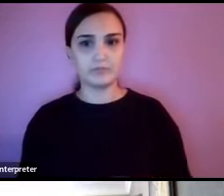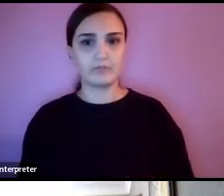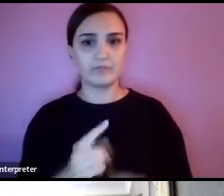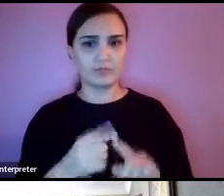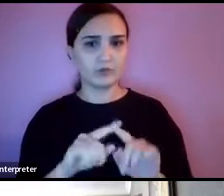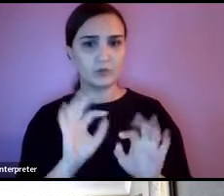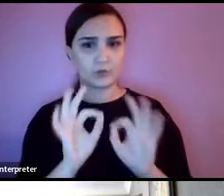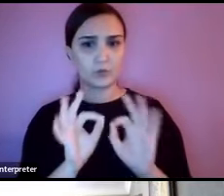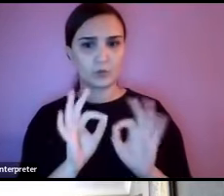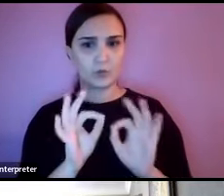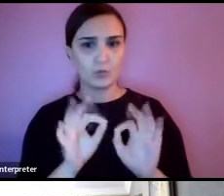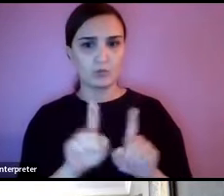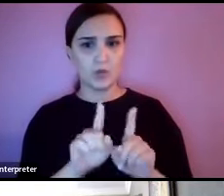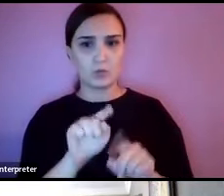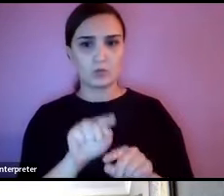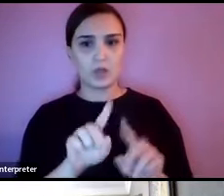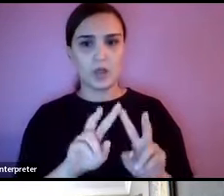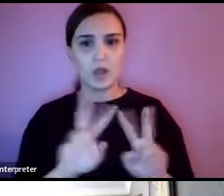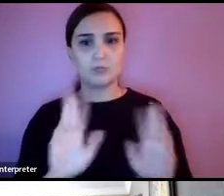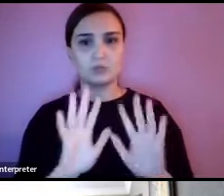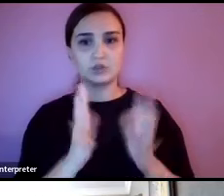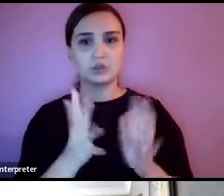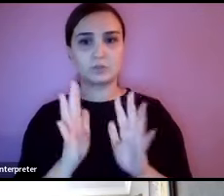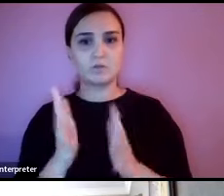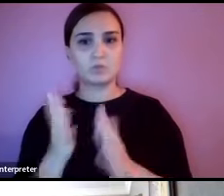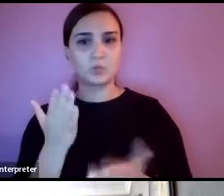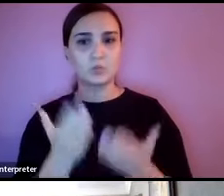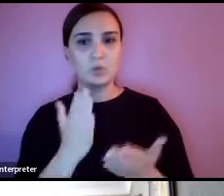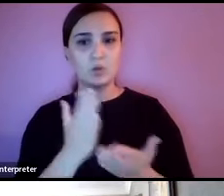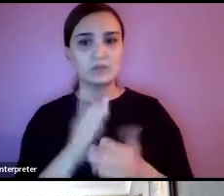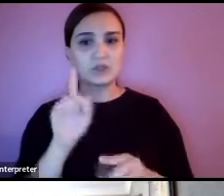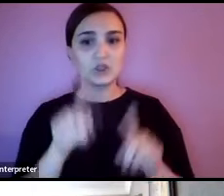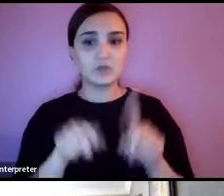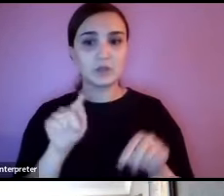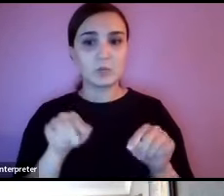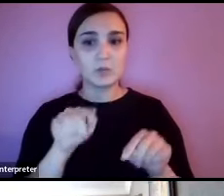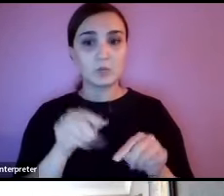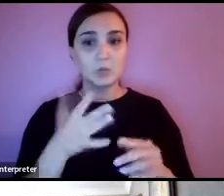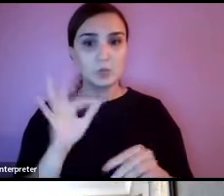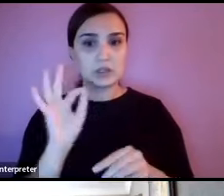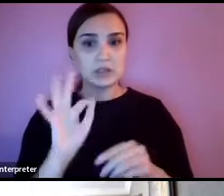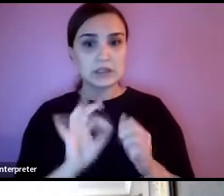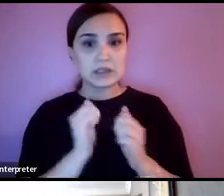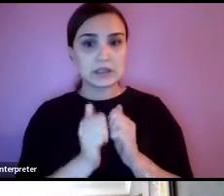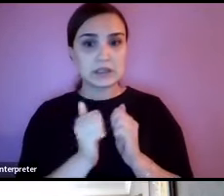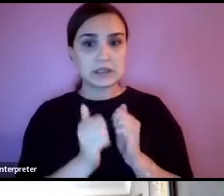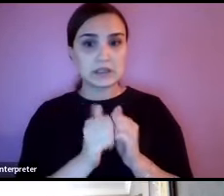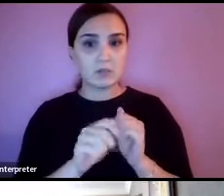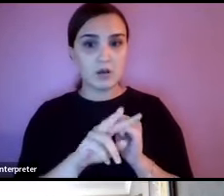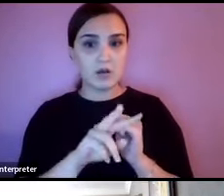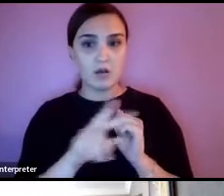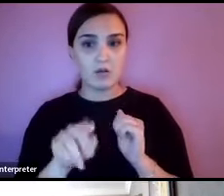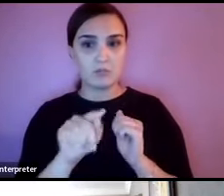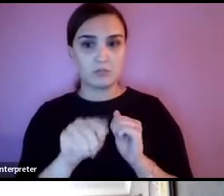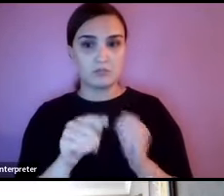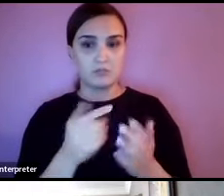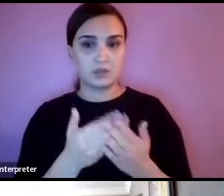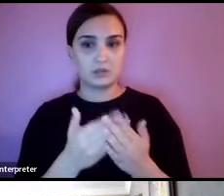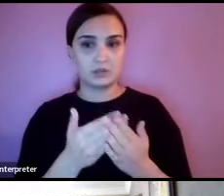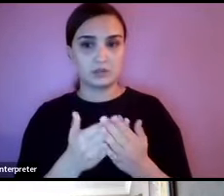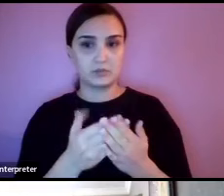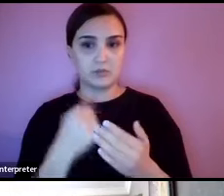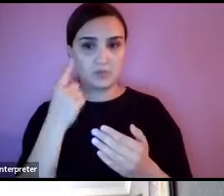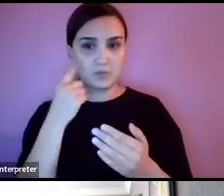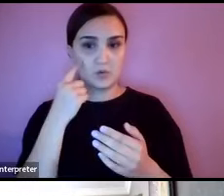ნორმალურია, თქვათ, მსგავსი შემთხვევები თუ აქვს იშვიათი სახე, მაგრამ თუ ამან მიიღო უკვე სისტემატიური ხასიათი, ან მე მგონი